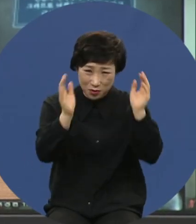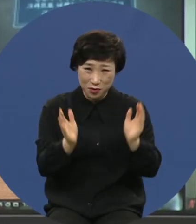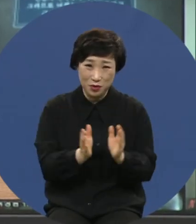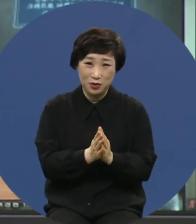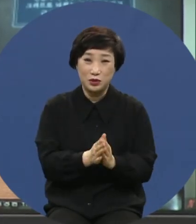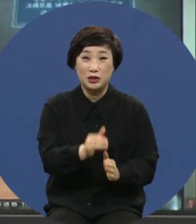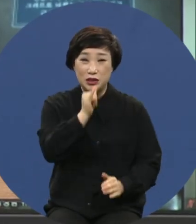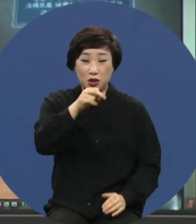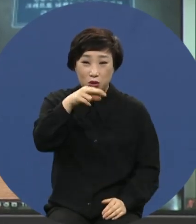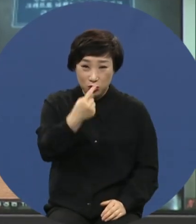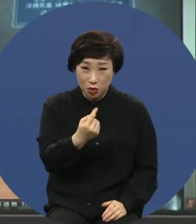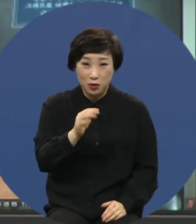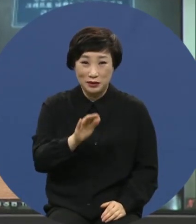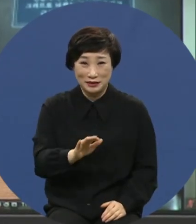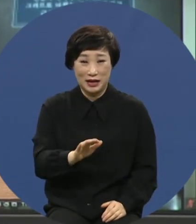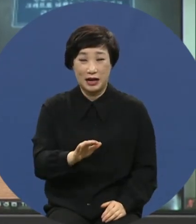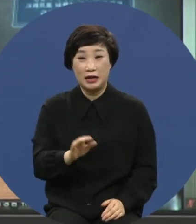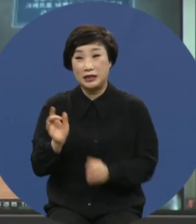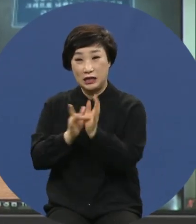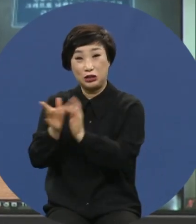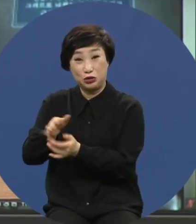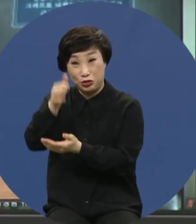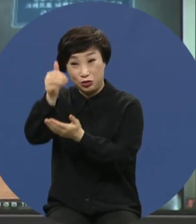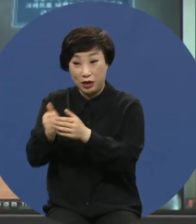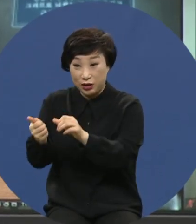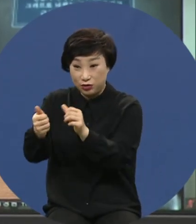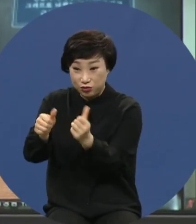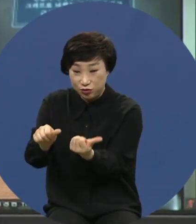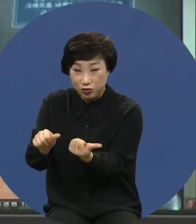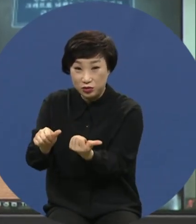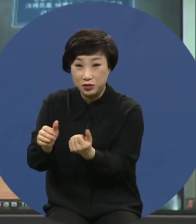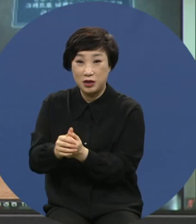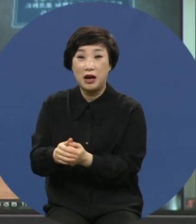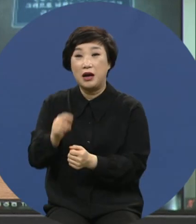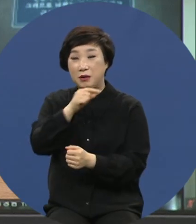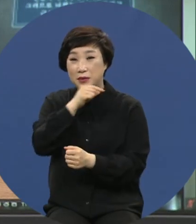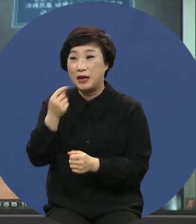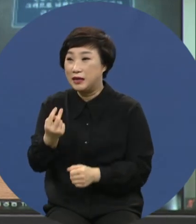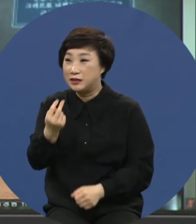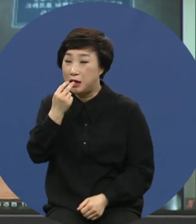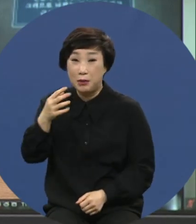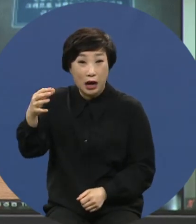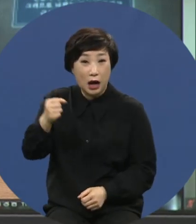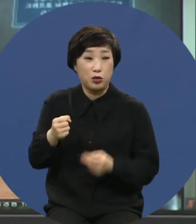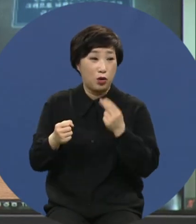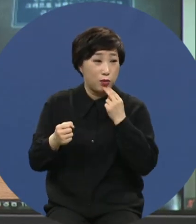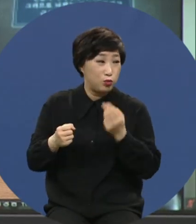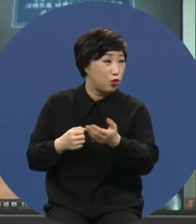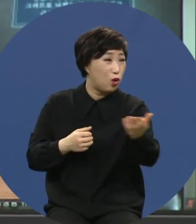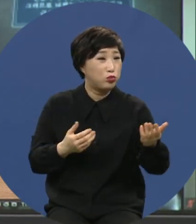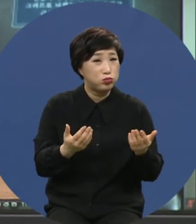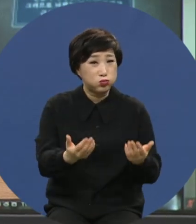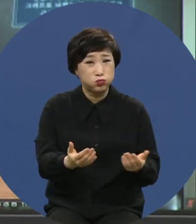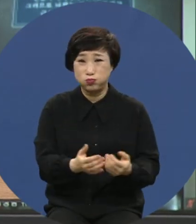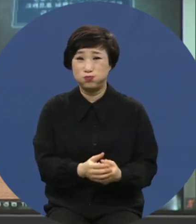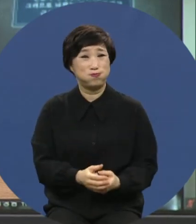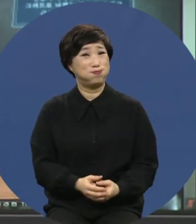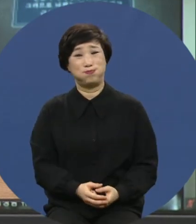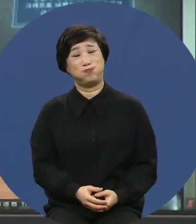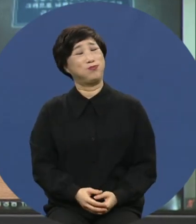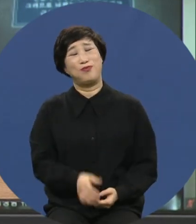다 있을지라도 예수 그리스도의 죽으심과 피의 생명이 없이는